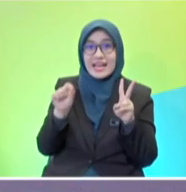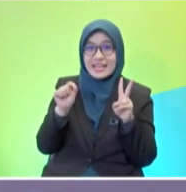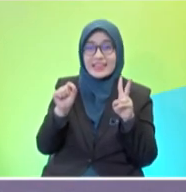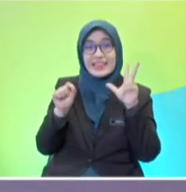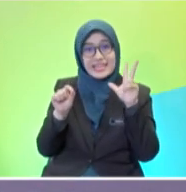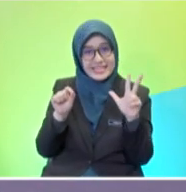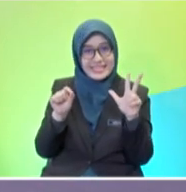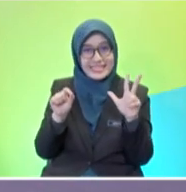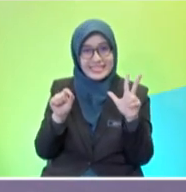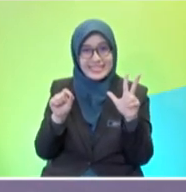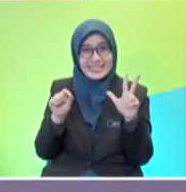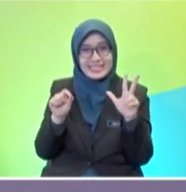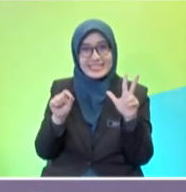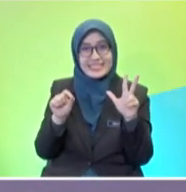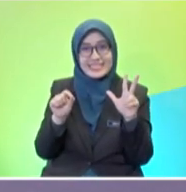3